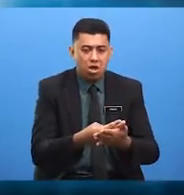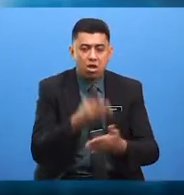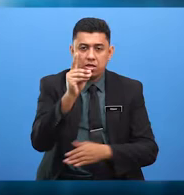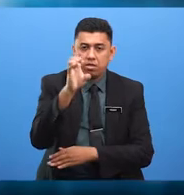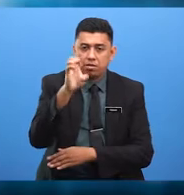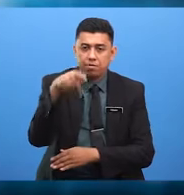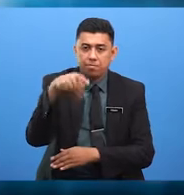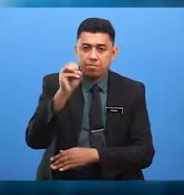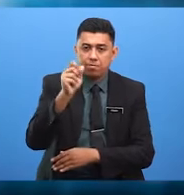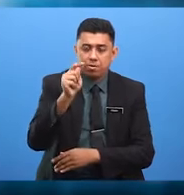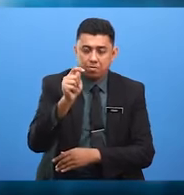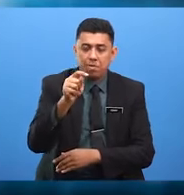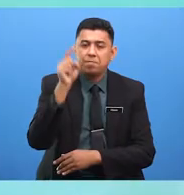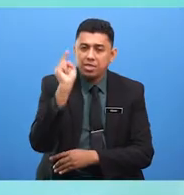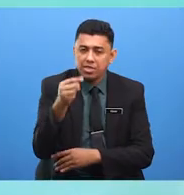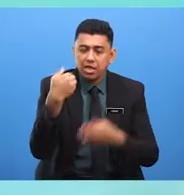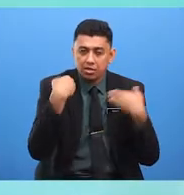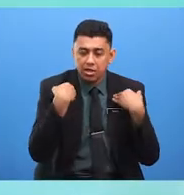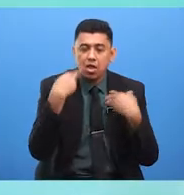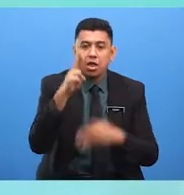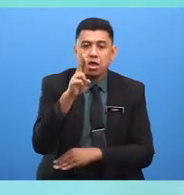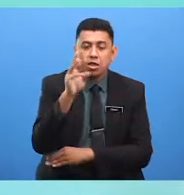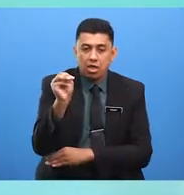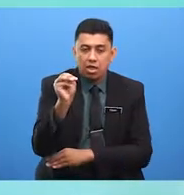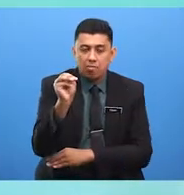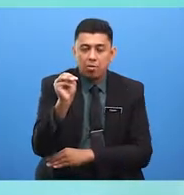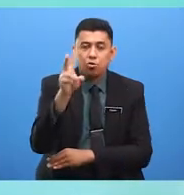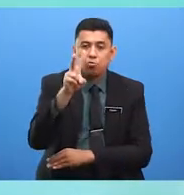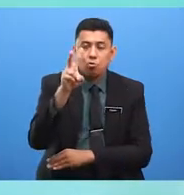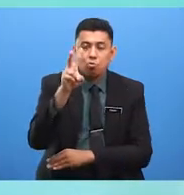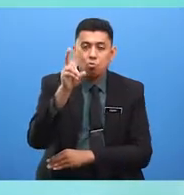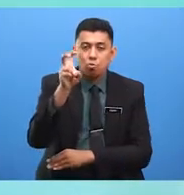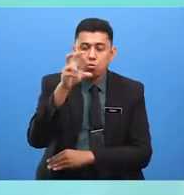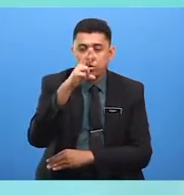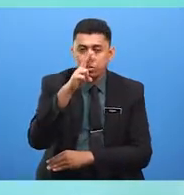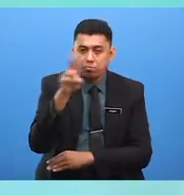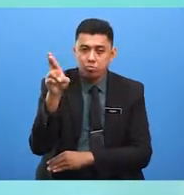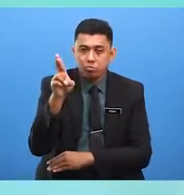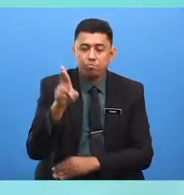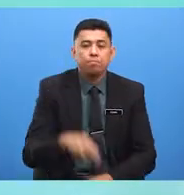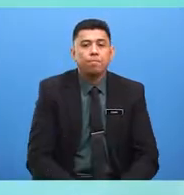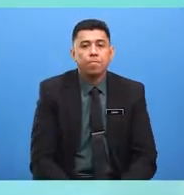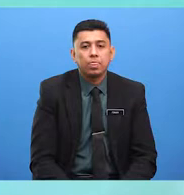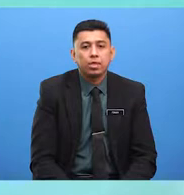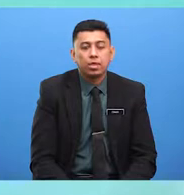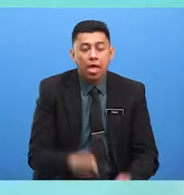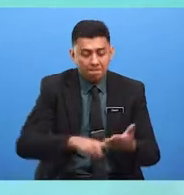sebanyak RM Rp20.000 Apakah kesan daripada tindakan bank pusat tersebut